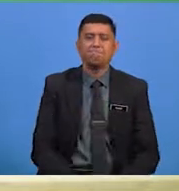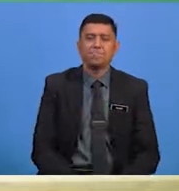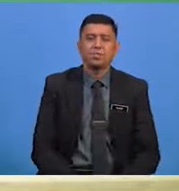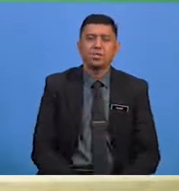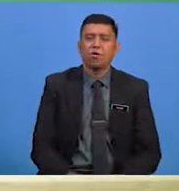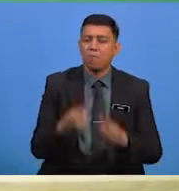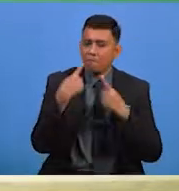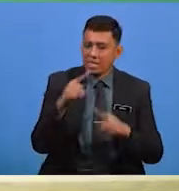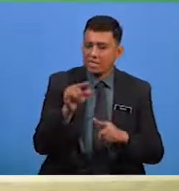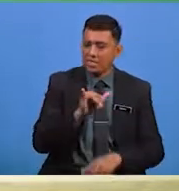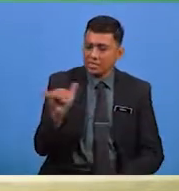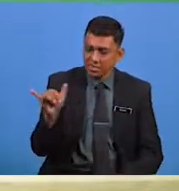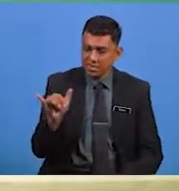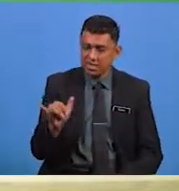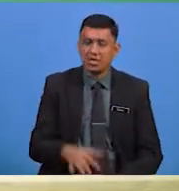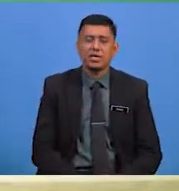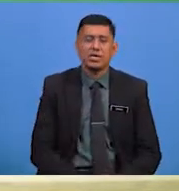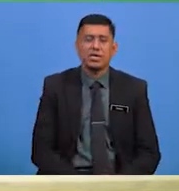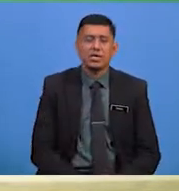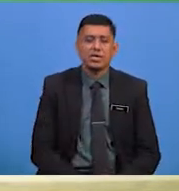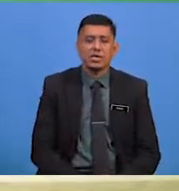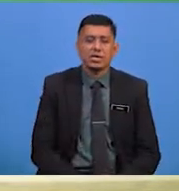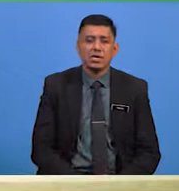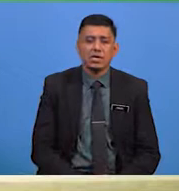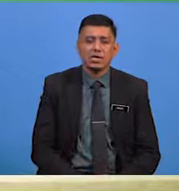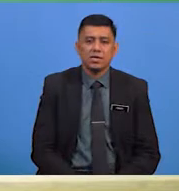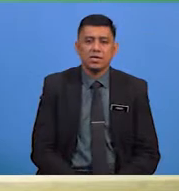Jadi, jawapan bagi soalan ini ialah...